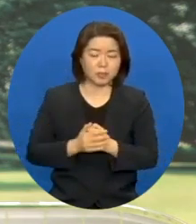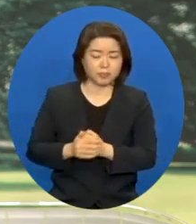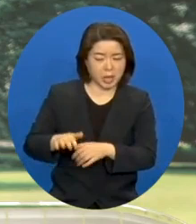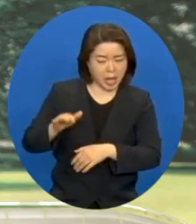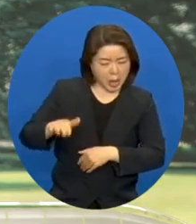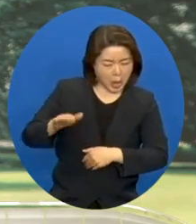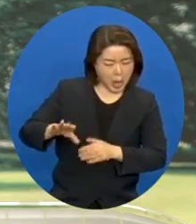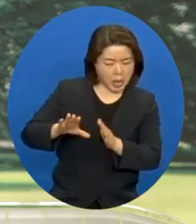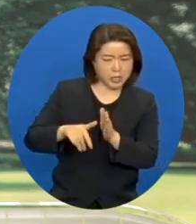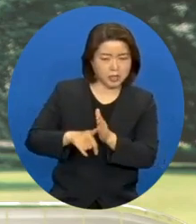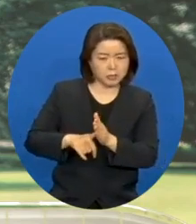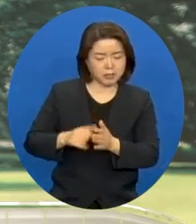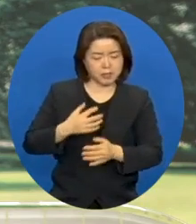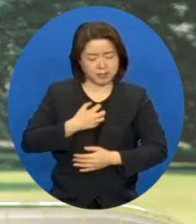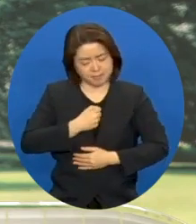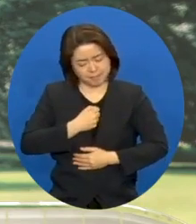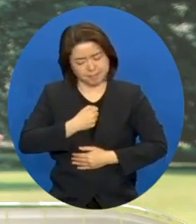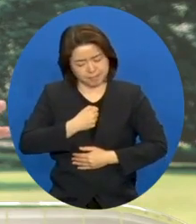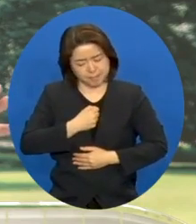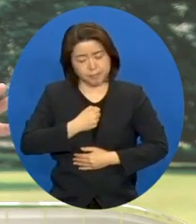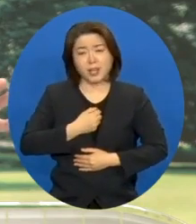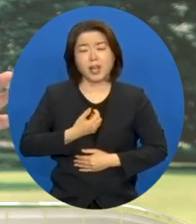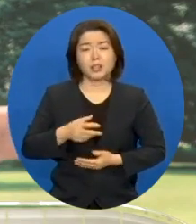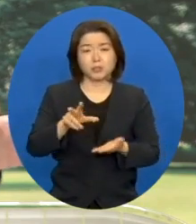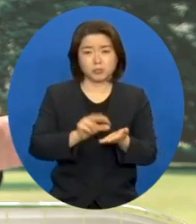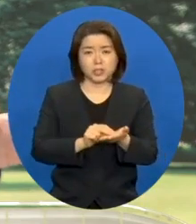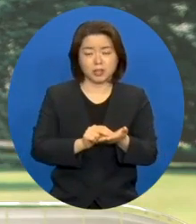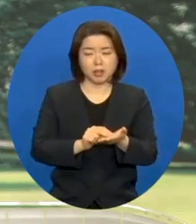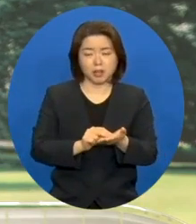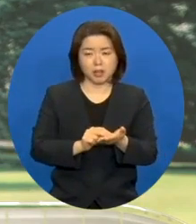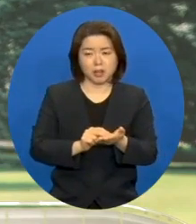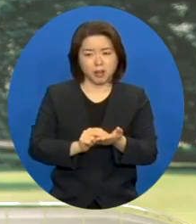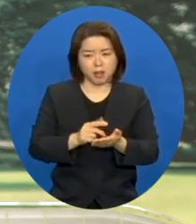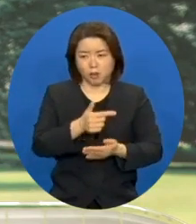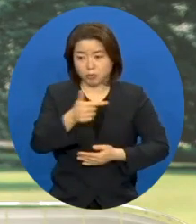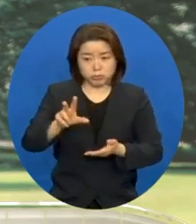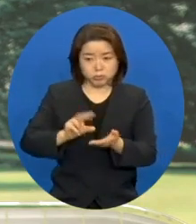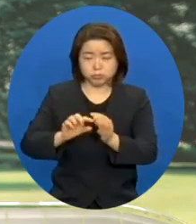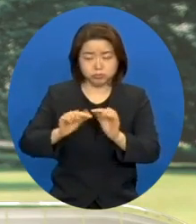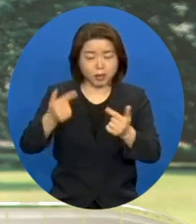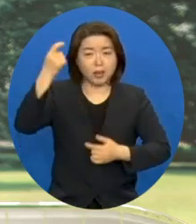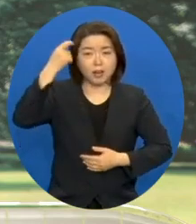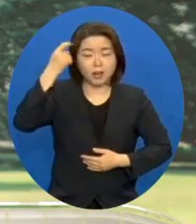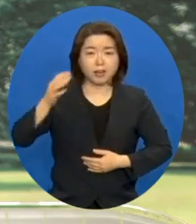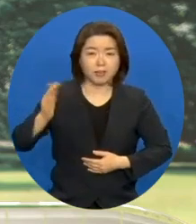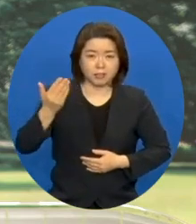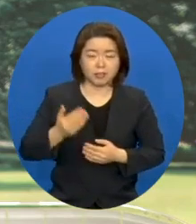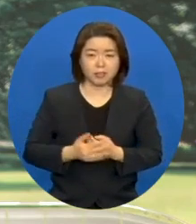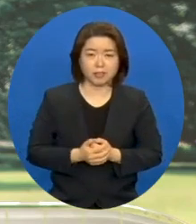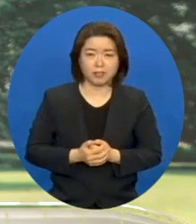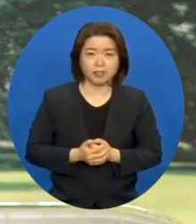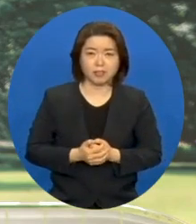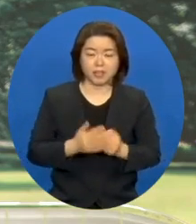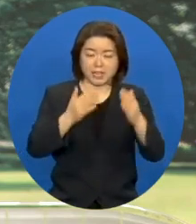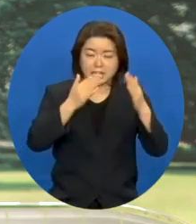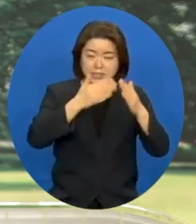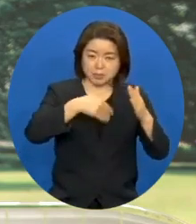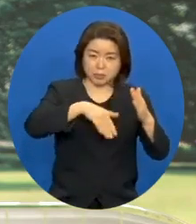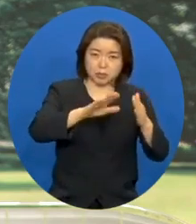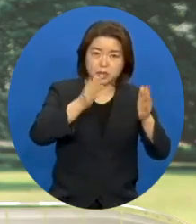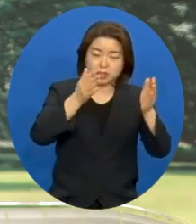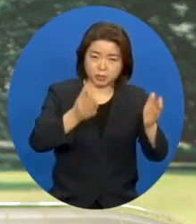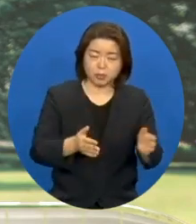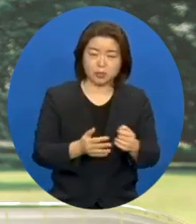때부터 끙끙 앓던 문제가 아무것도 아닌 것처럼 여겨졌다 그랬습니다. 그날 집으로 가는데